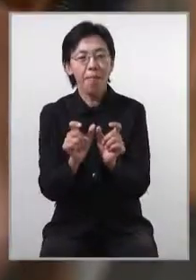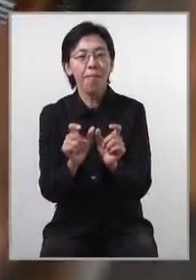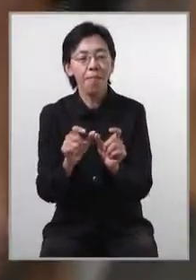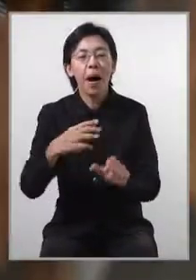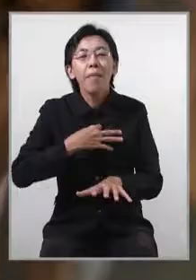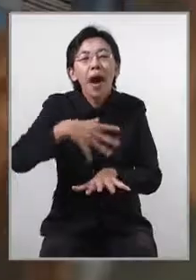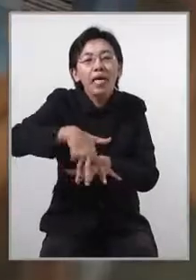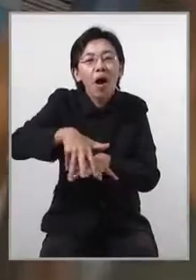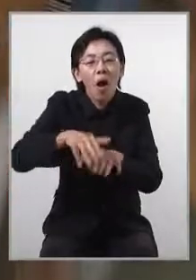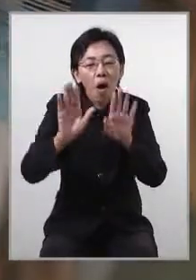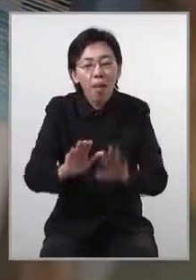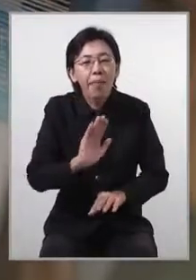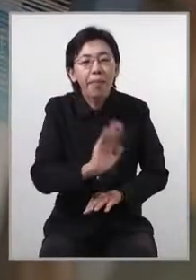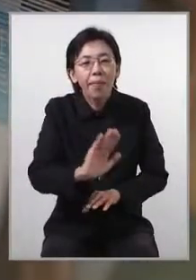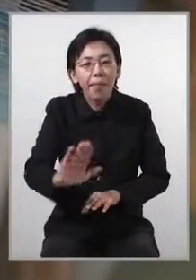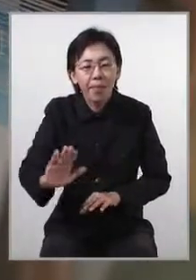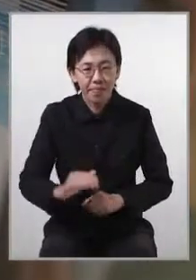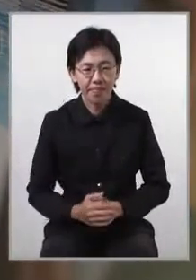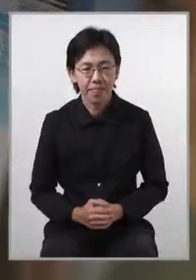อง